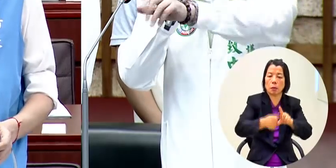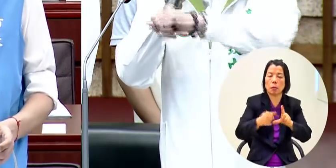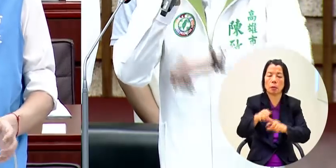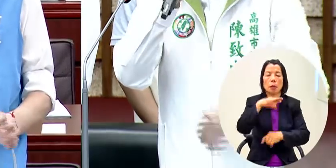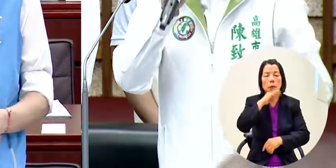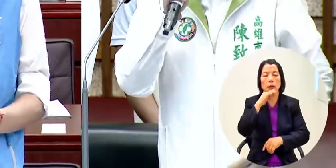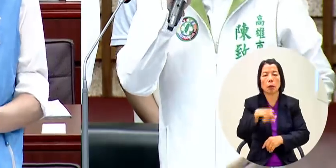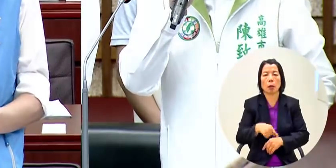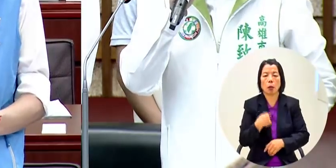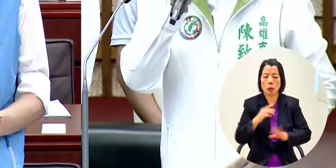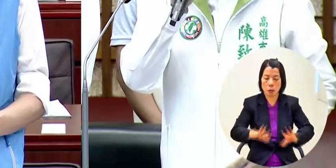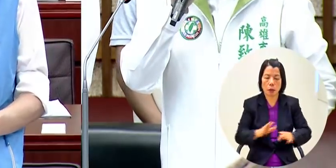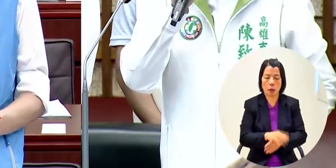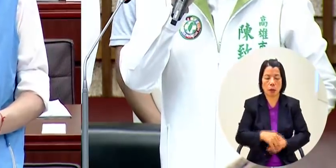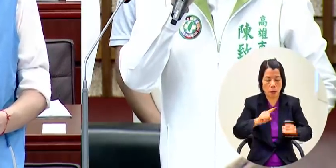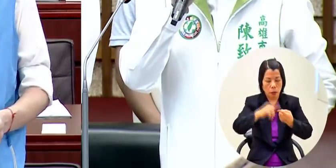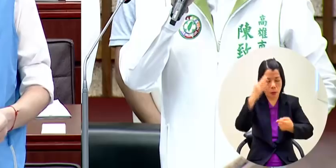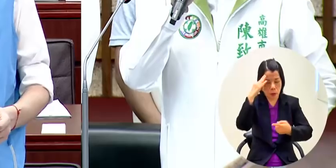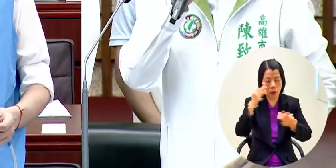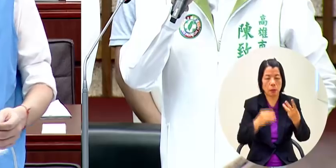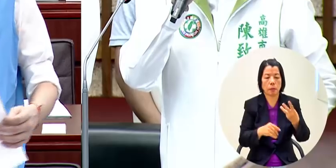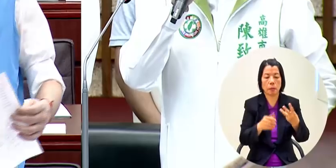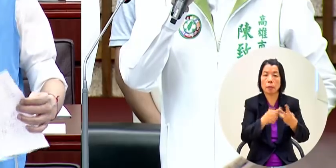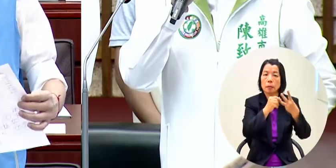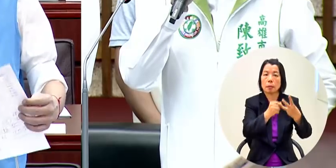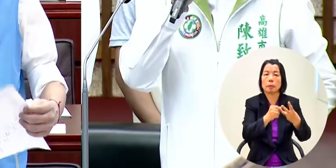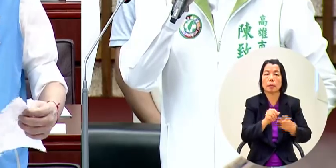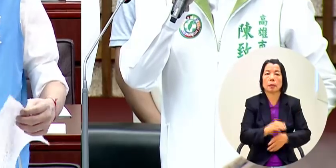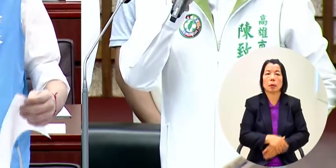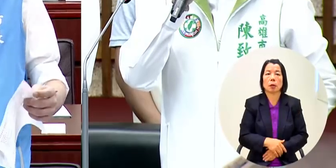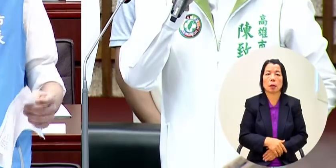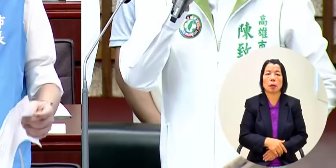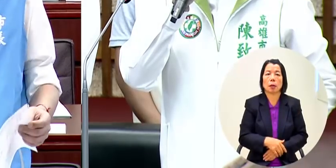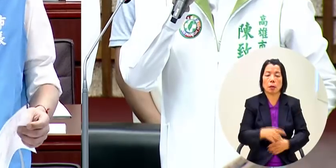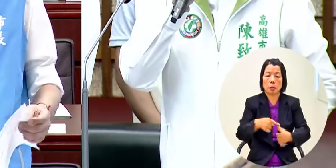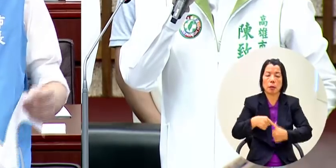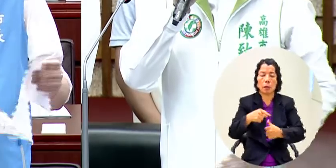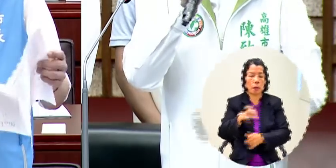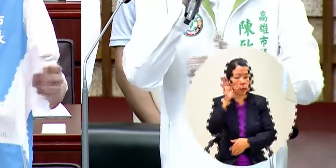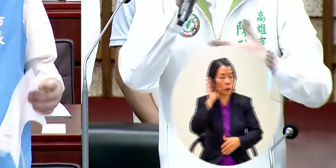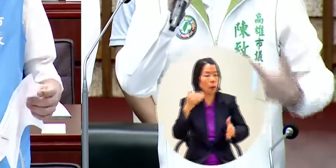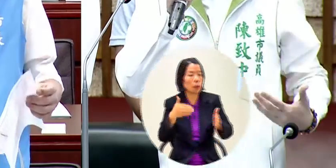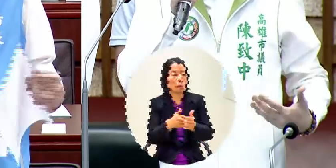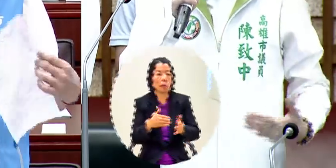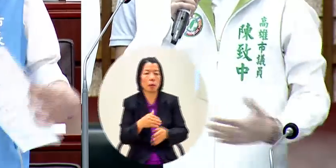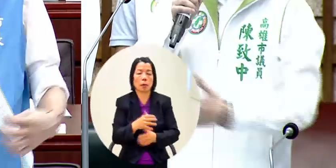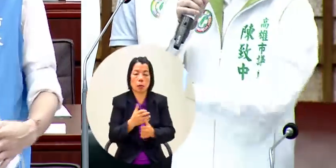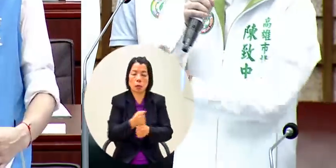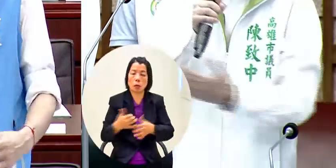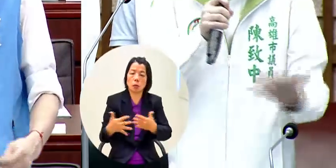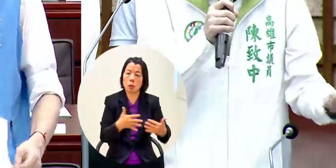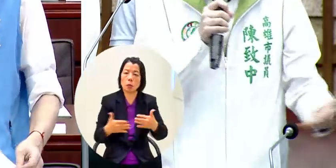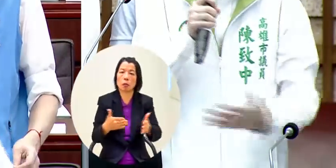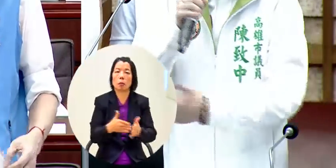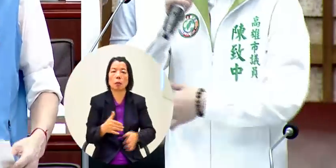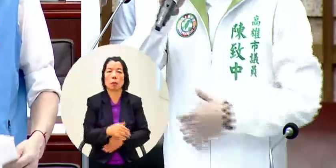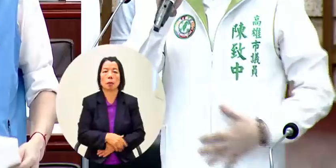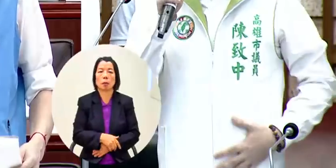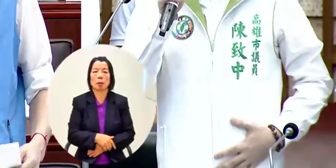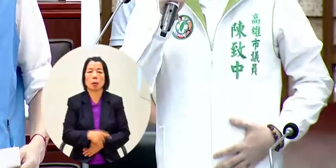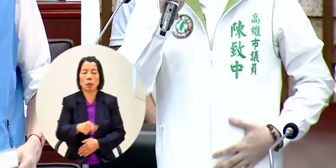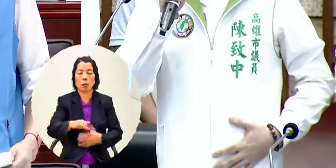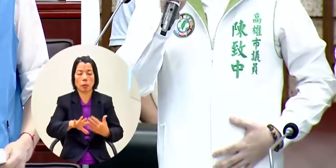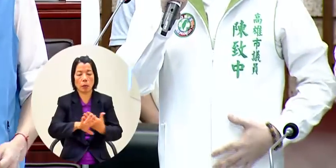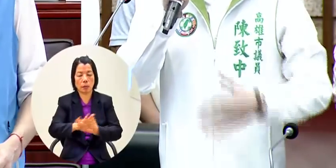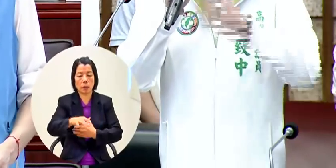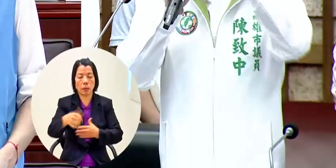我即卖是咧讲三个道歉的部分。 哦、你拄仔毋是讲叫我全部听完你们的总？ 啊，我那边讲了呢，我那边阁有志宏议员、文议